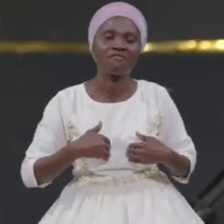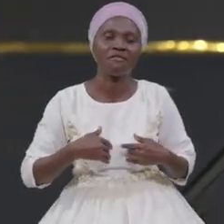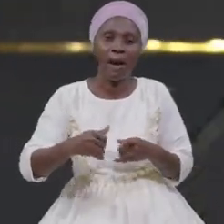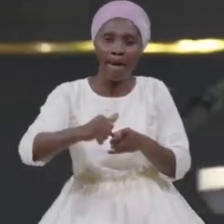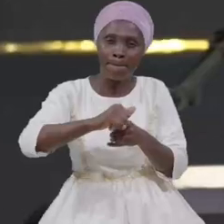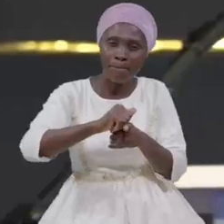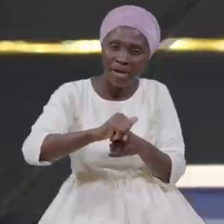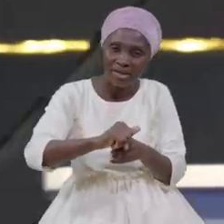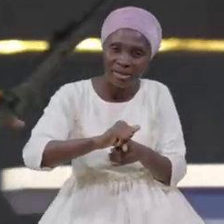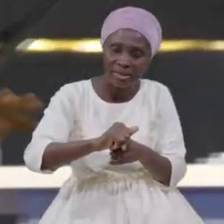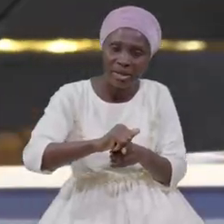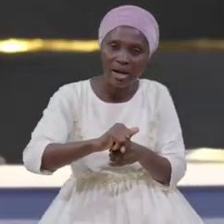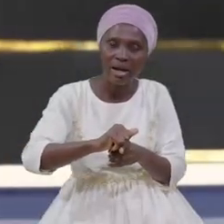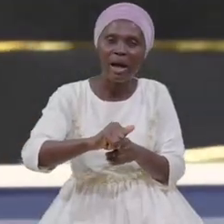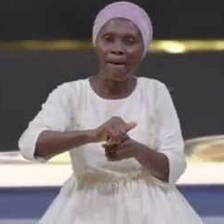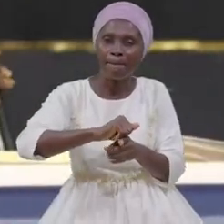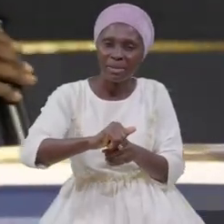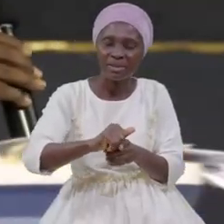justice visible,